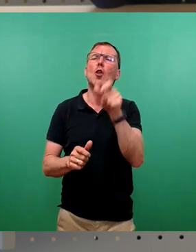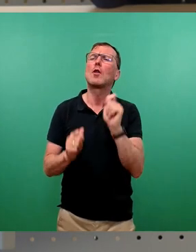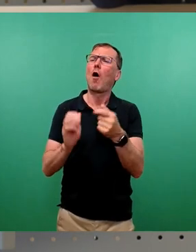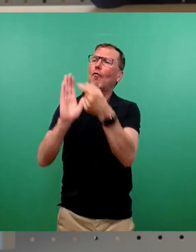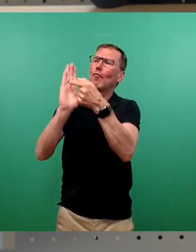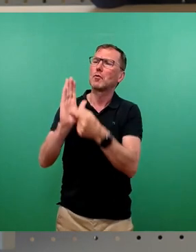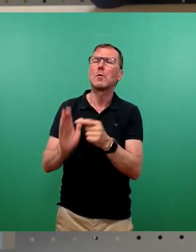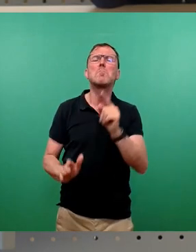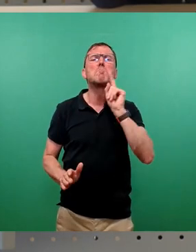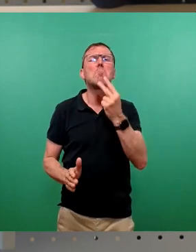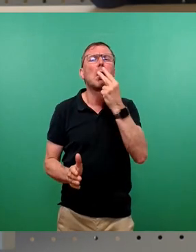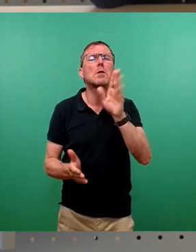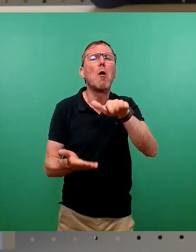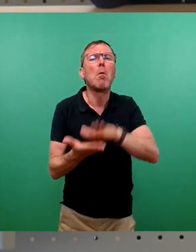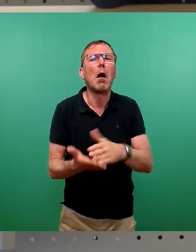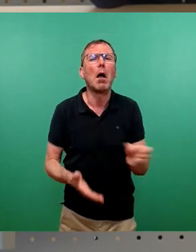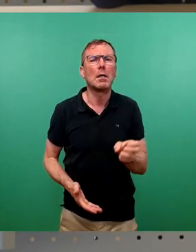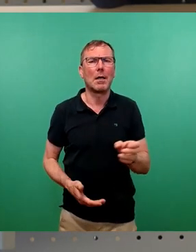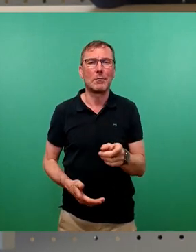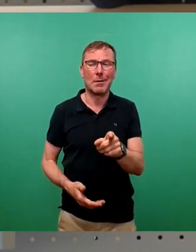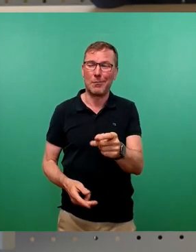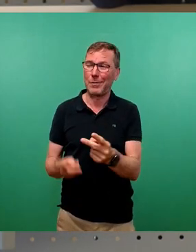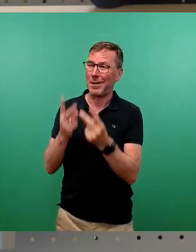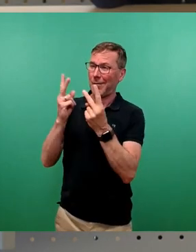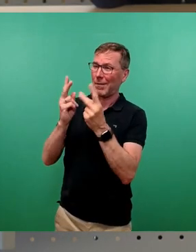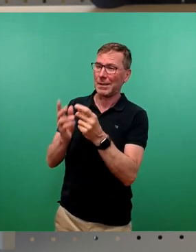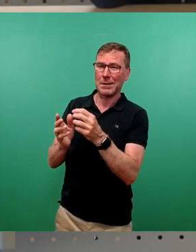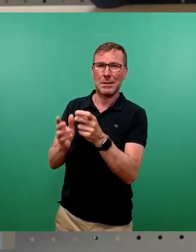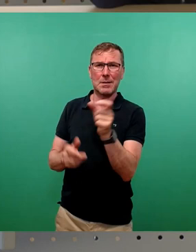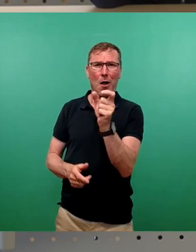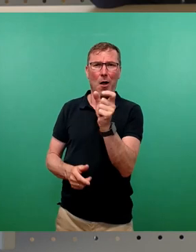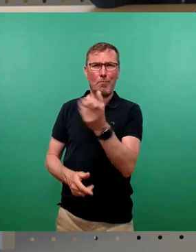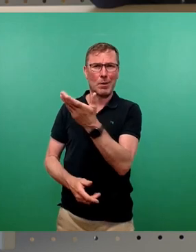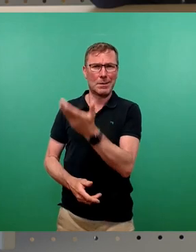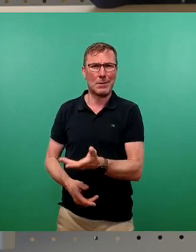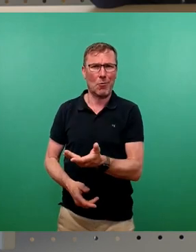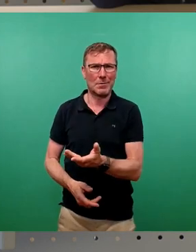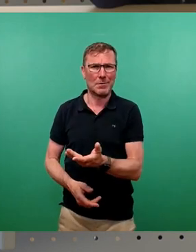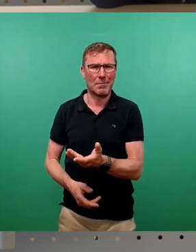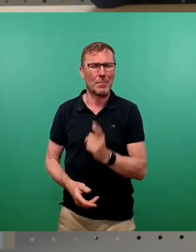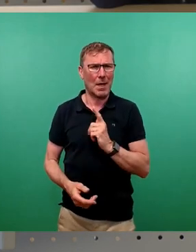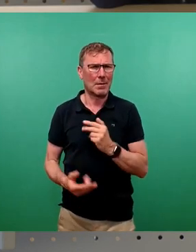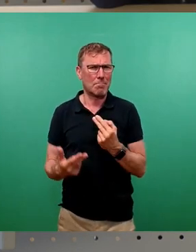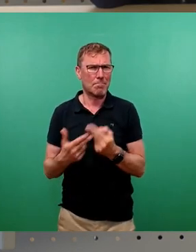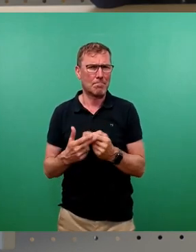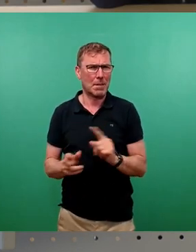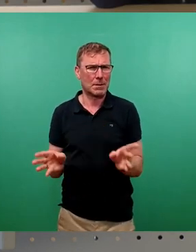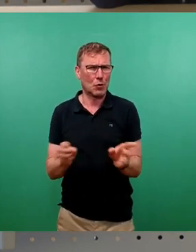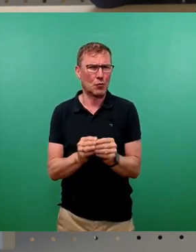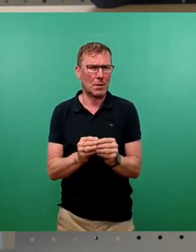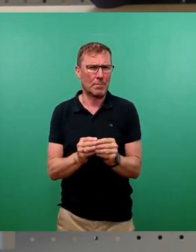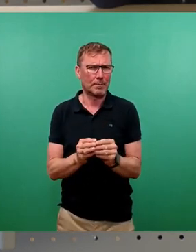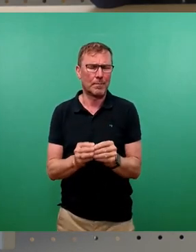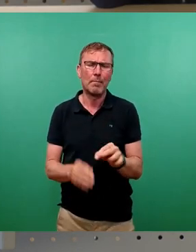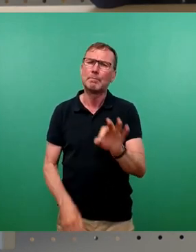klappt. Schade für die wichtigen Positionen. Das ist der Sache nicht so ganz würdig. Die beste Personalie